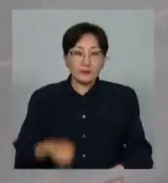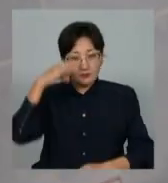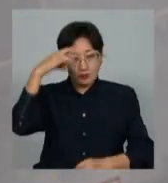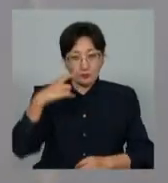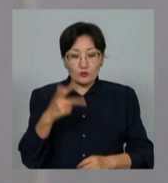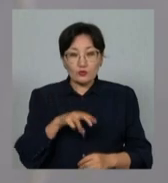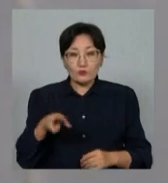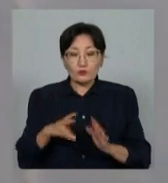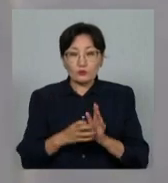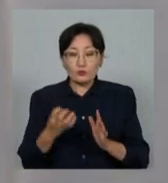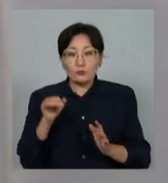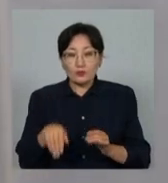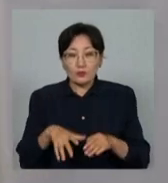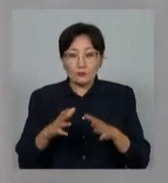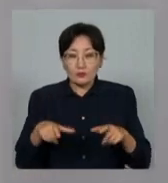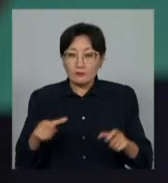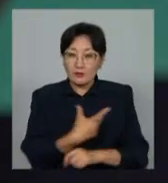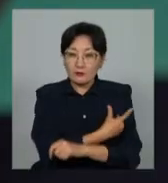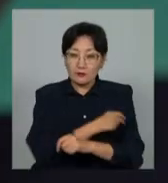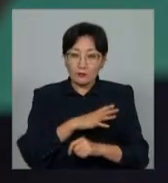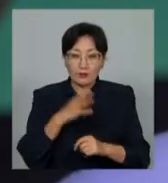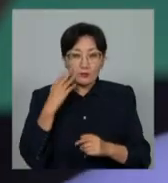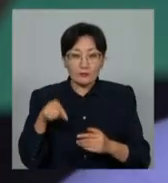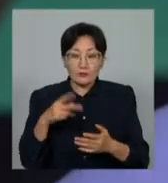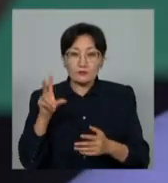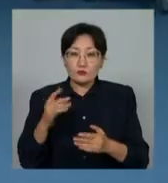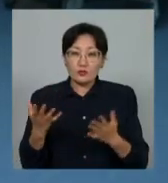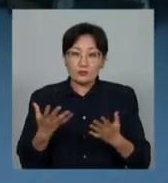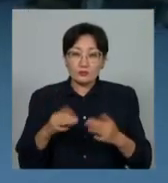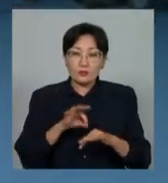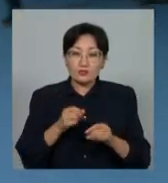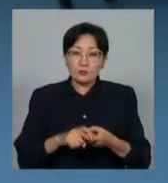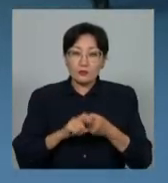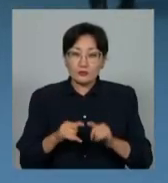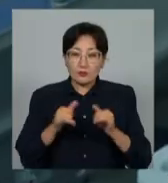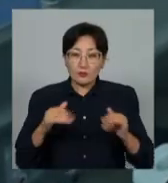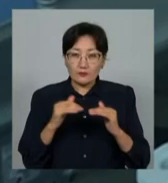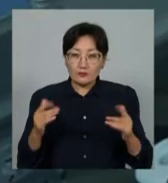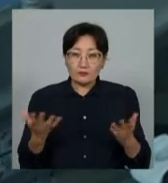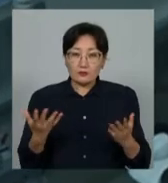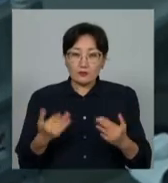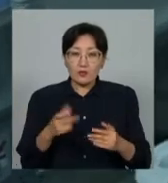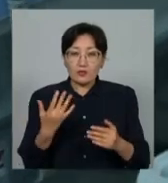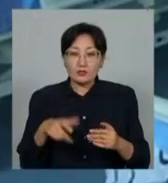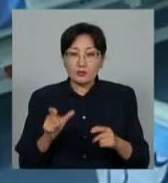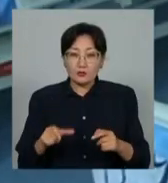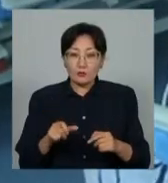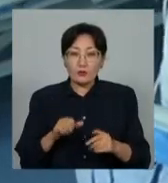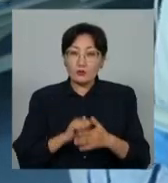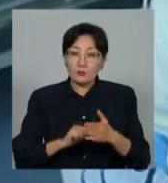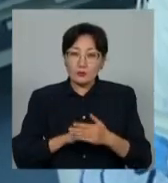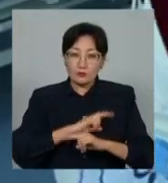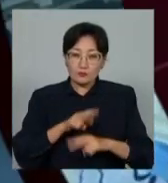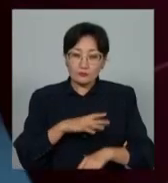Елімізде 3 миллион 400 мыңнан астам адам вакцина алды. Алматыдағы көрсеткіш қандай? Коронавирустың таралу деңгейі қалай? Қанша адам кеселден көз